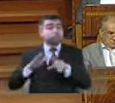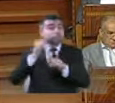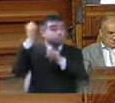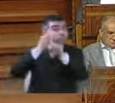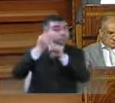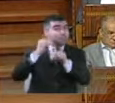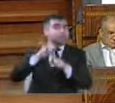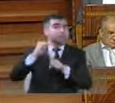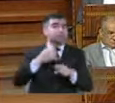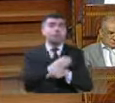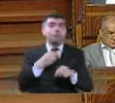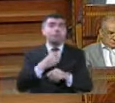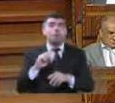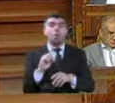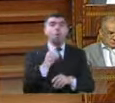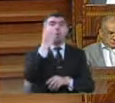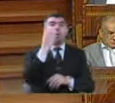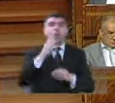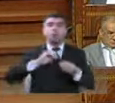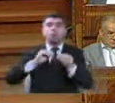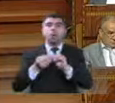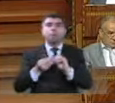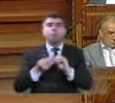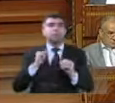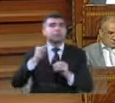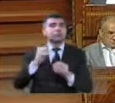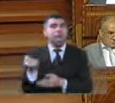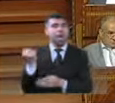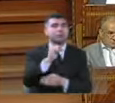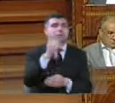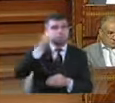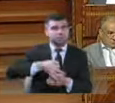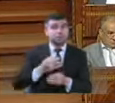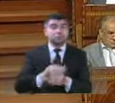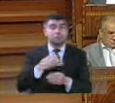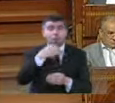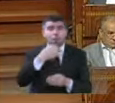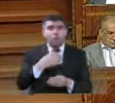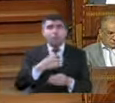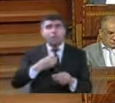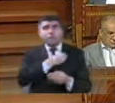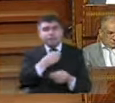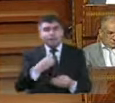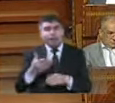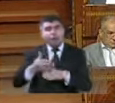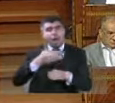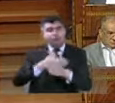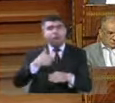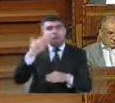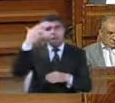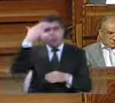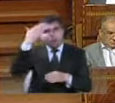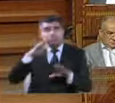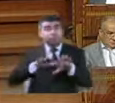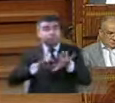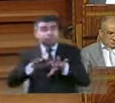نرجعوا المشكل ديال الاطر الصحيه والاطر الطبيه ما كاينينش، كاين خصاص. وبالفعل كان قبل خصاص، وين كان تدبير